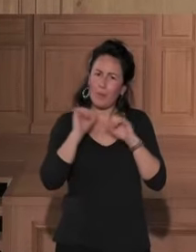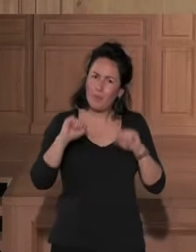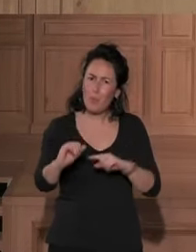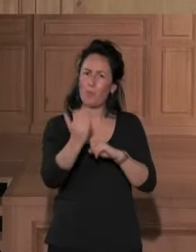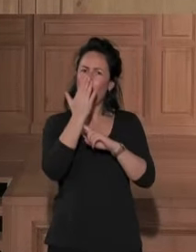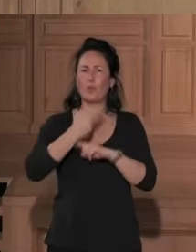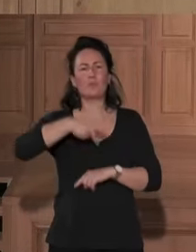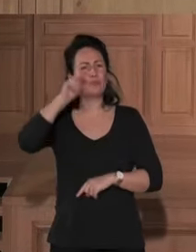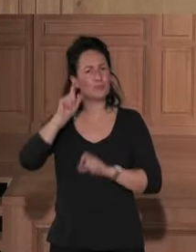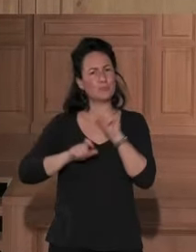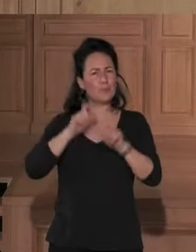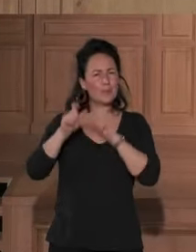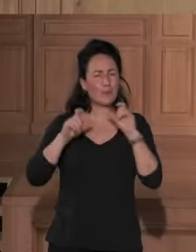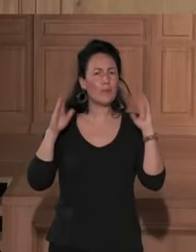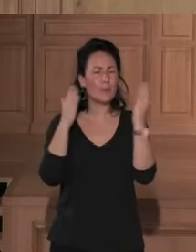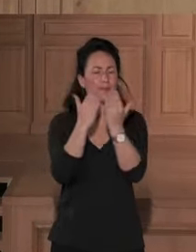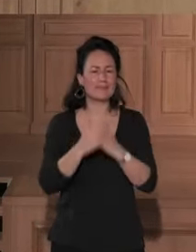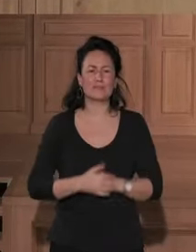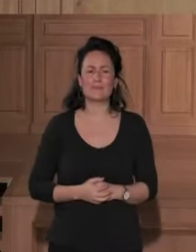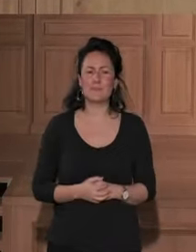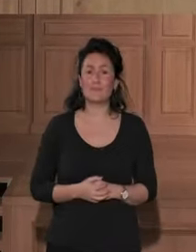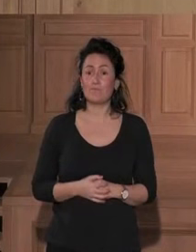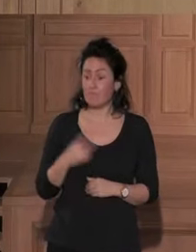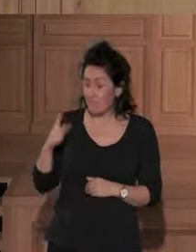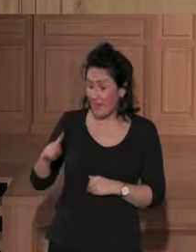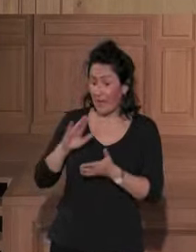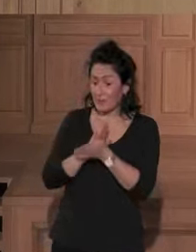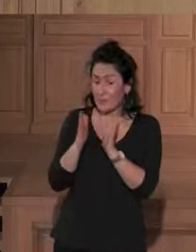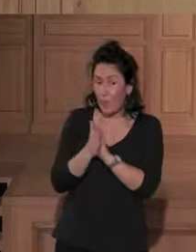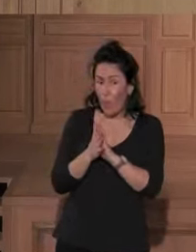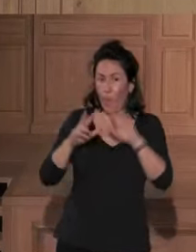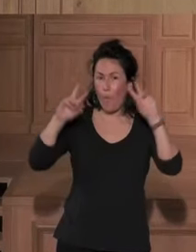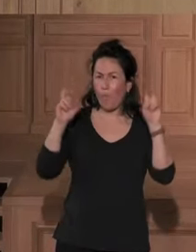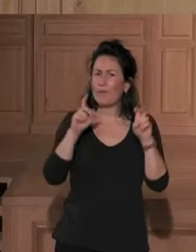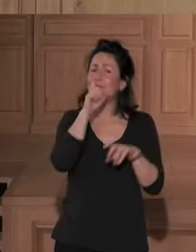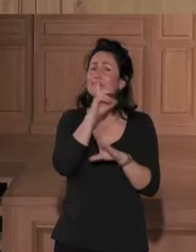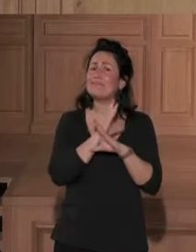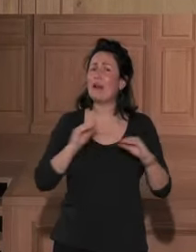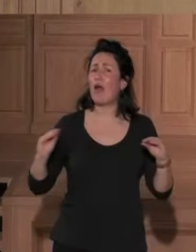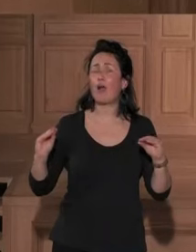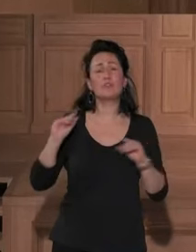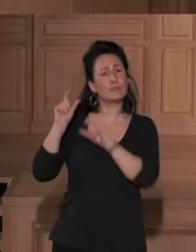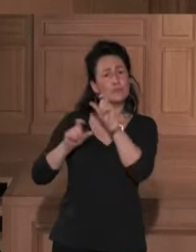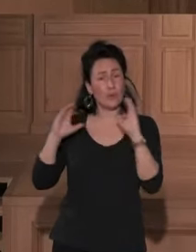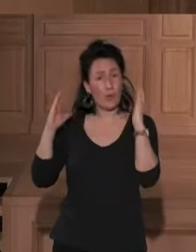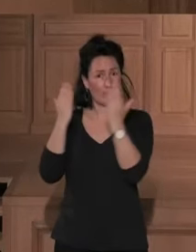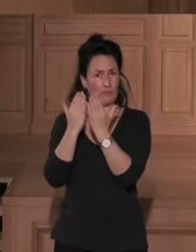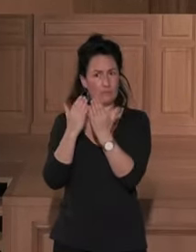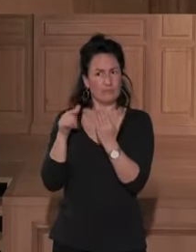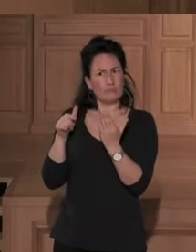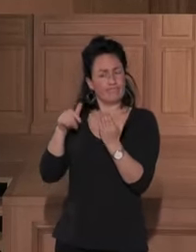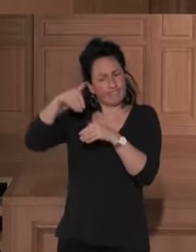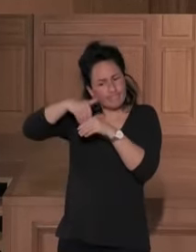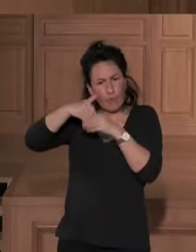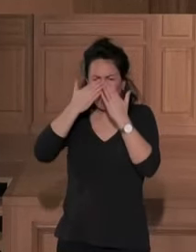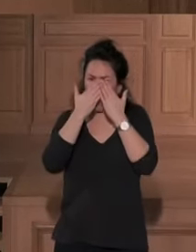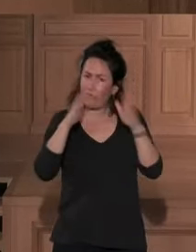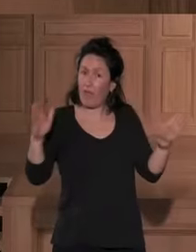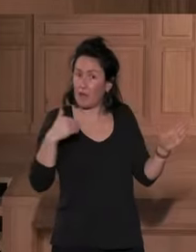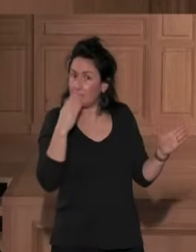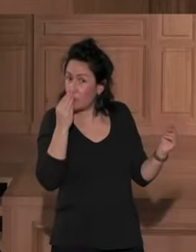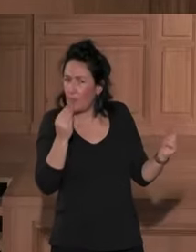Voilà. Dans votre association, le silence des justes, je dirais, c'est une association par nature ouverte, c'est le sentiment qu'elle me donne,